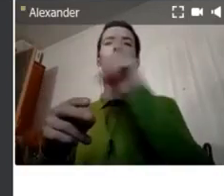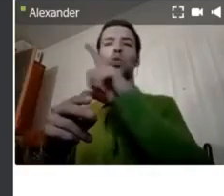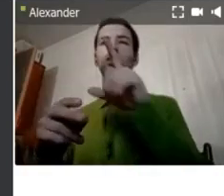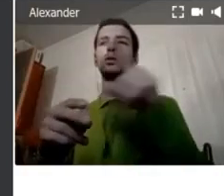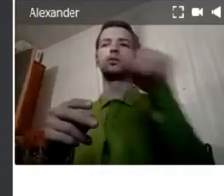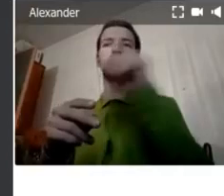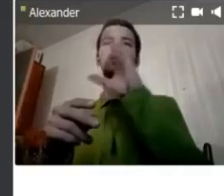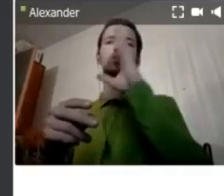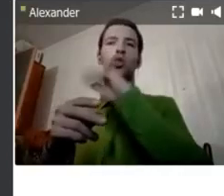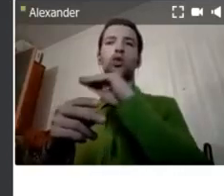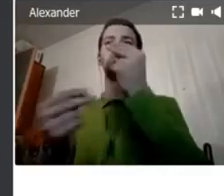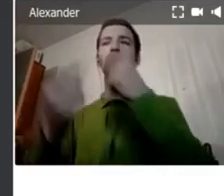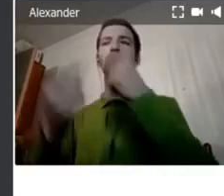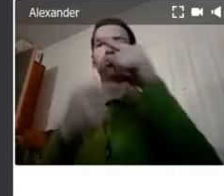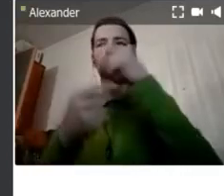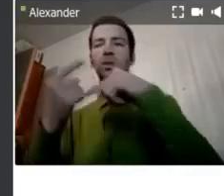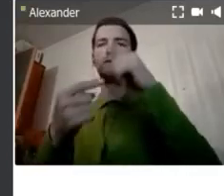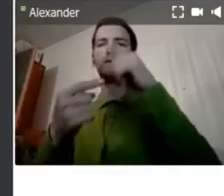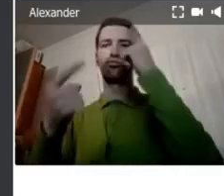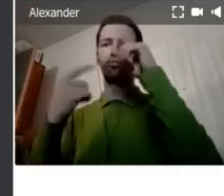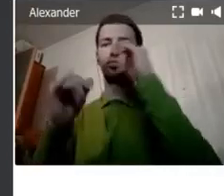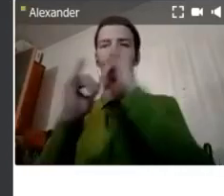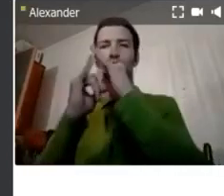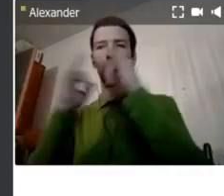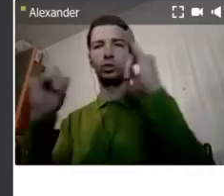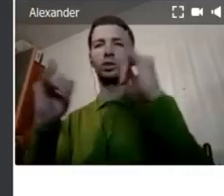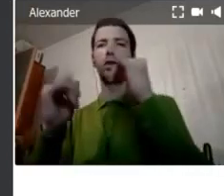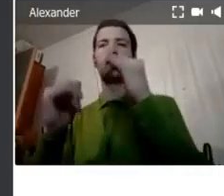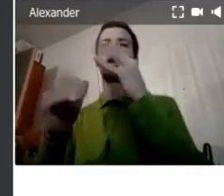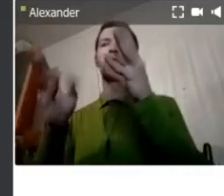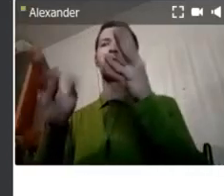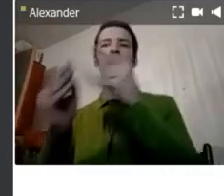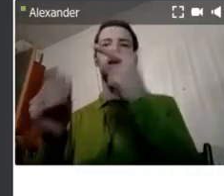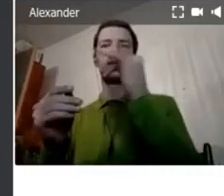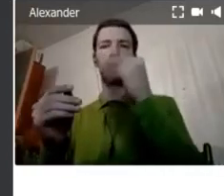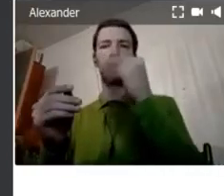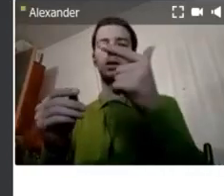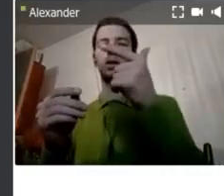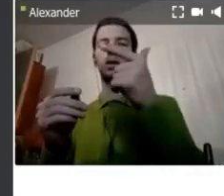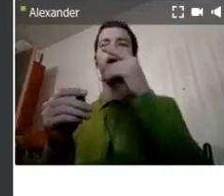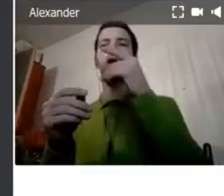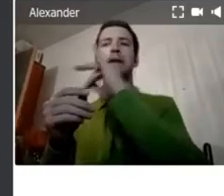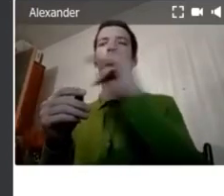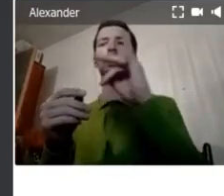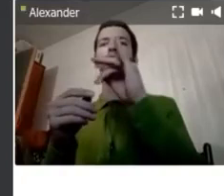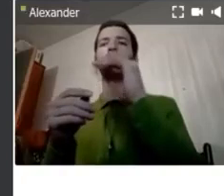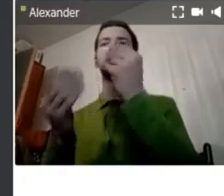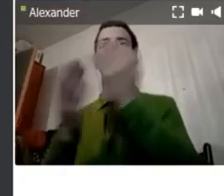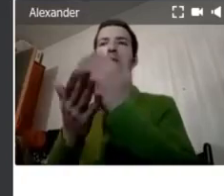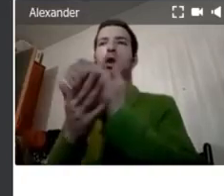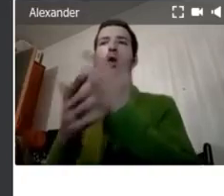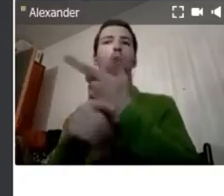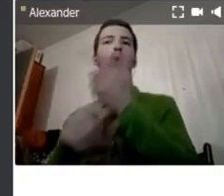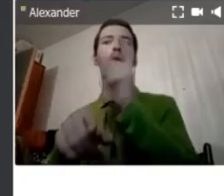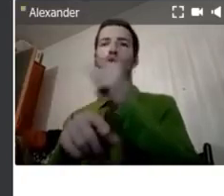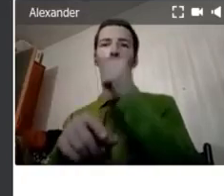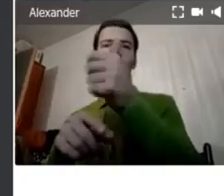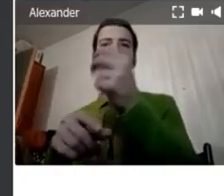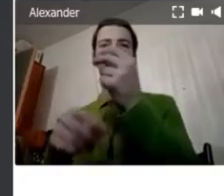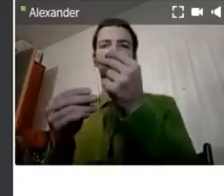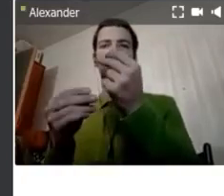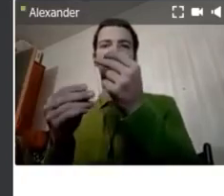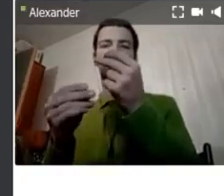Итак, конечно, всех интересует с самого начала это надежность и легальность бизнеса, потому